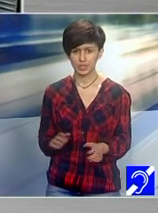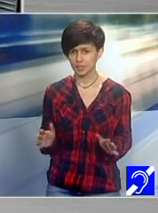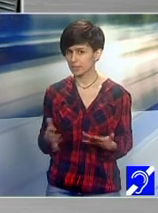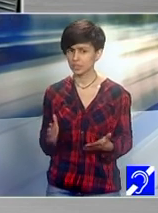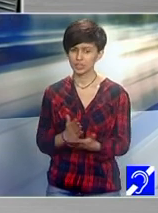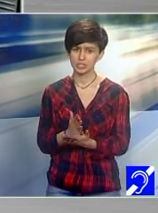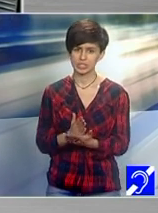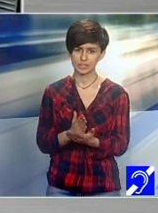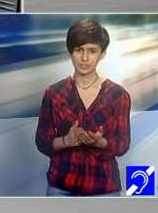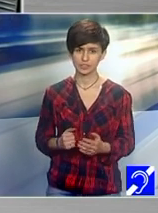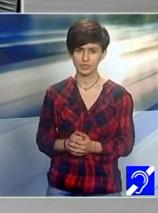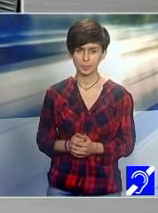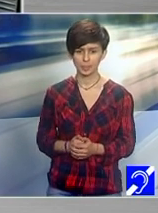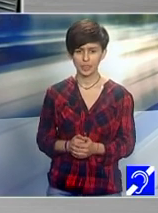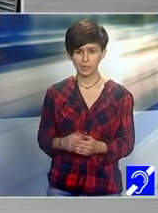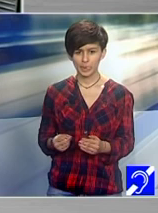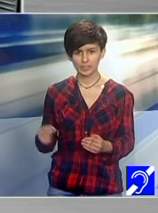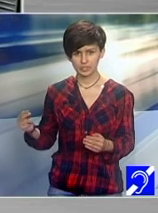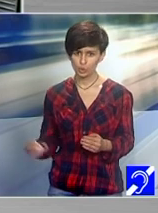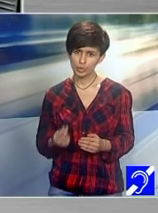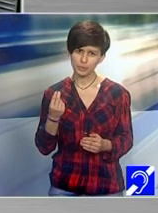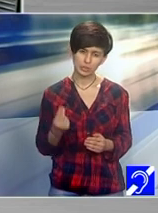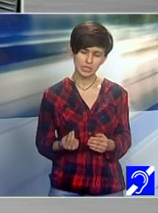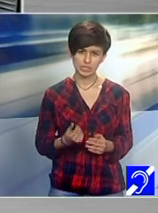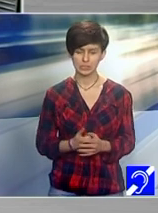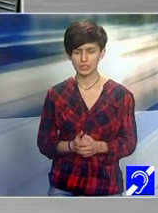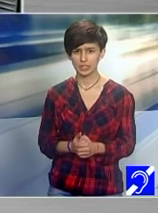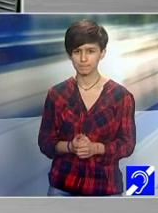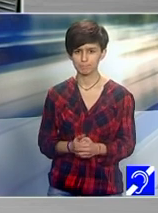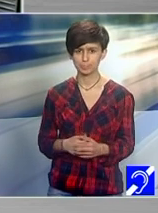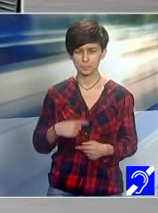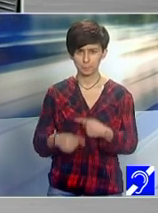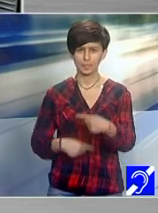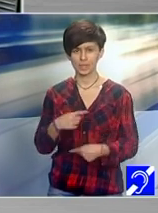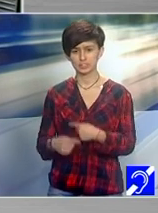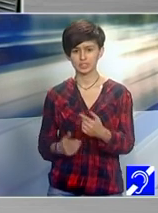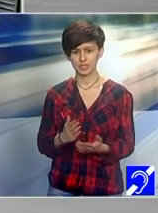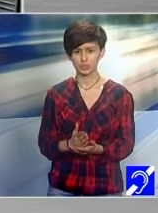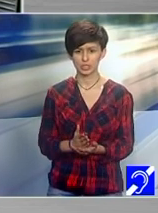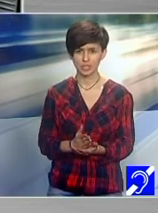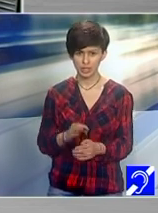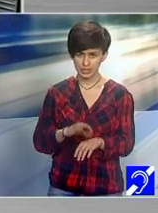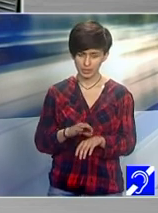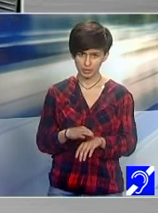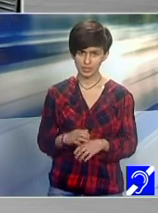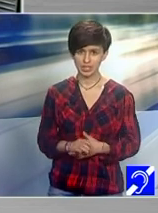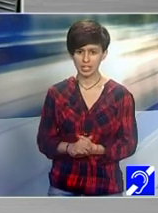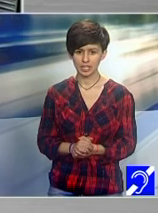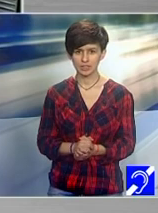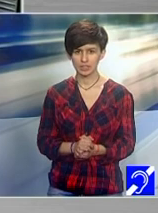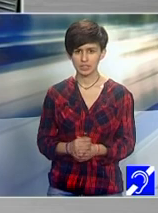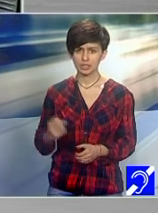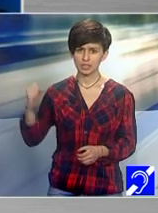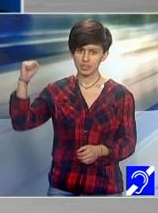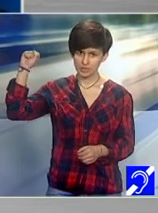sporuri. Sporurile se plătesc ca un procent la un salar de bază. Aici, în sistemul sanitar, este un ordin care spune că sporurile pentru angajații în sistemul sanitar se vor